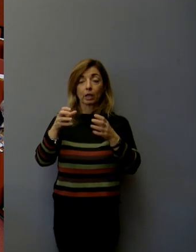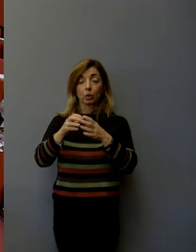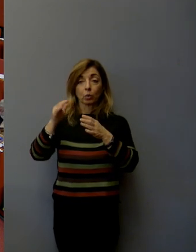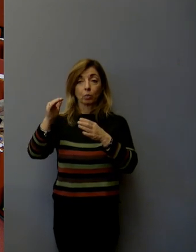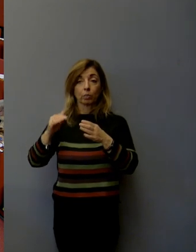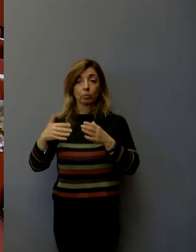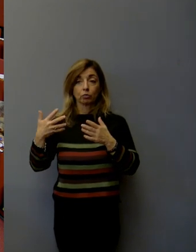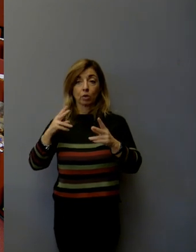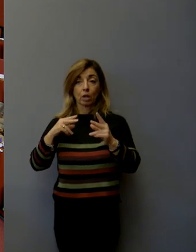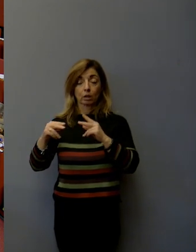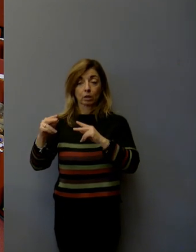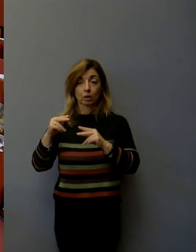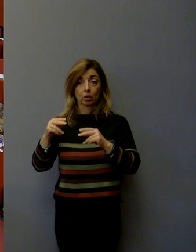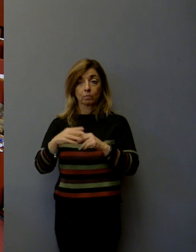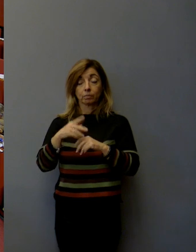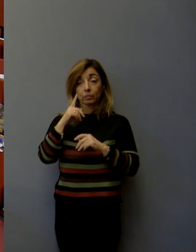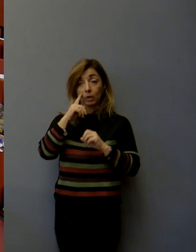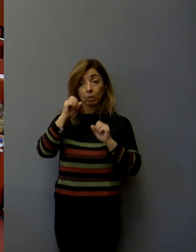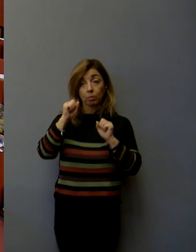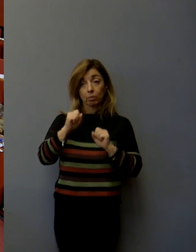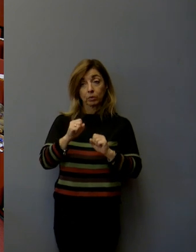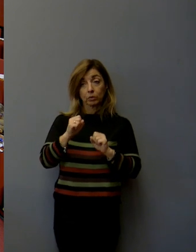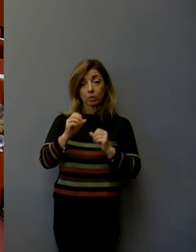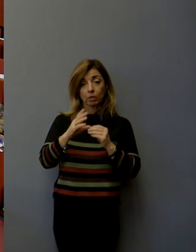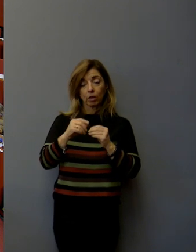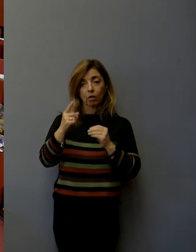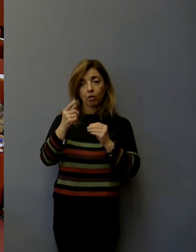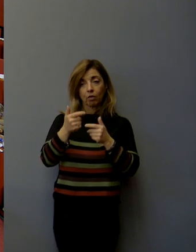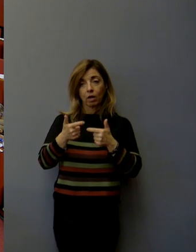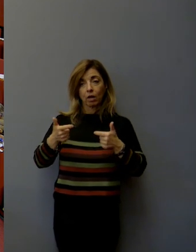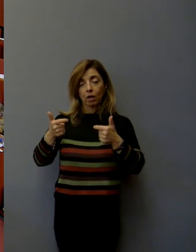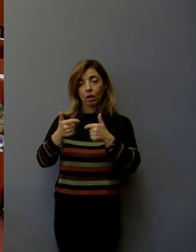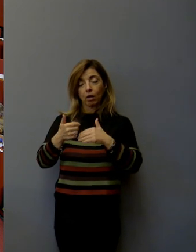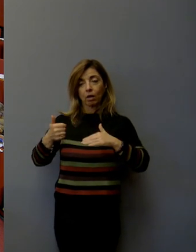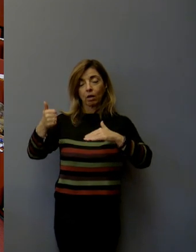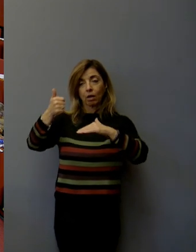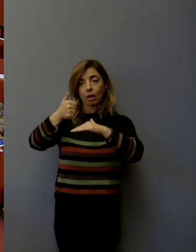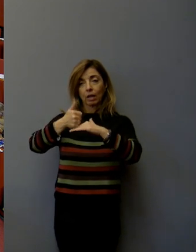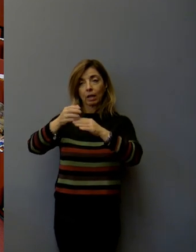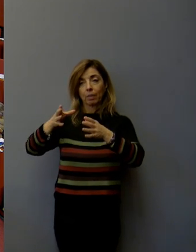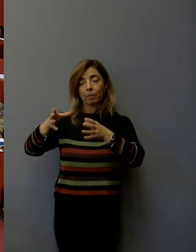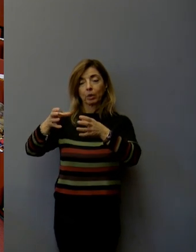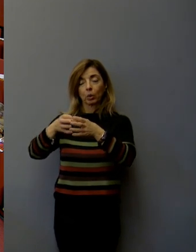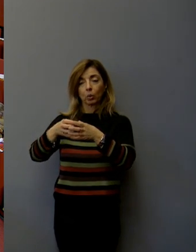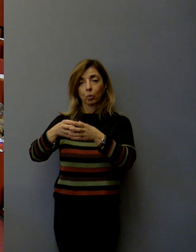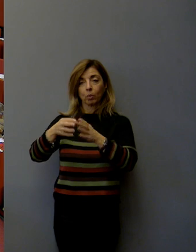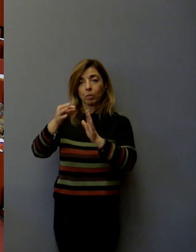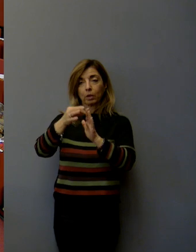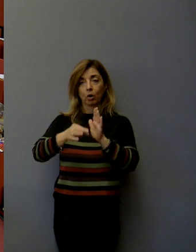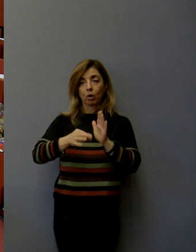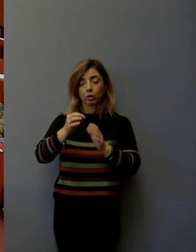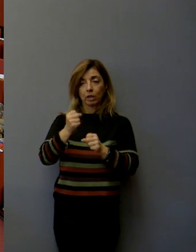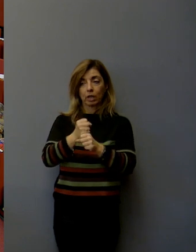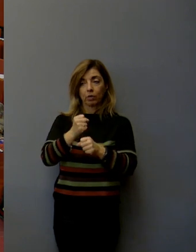discusso se è possibile fare una capigruppo per l'ordine dei lavori il gruppo